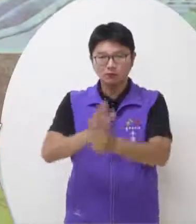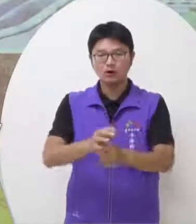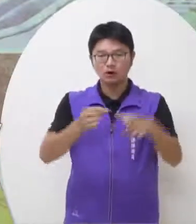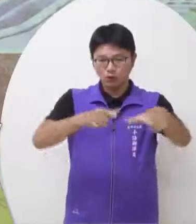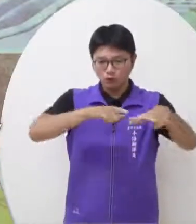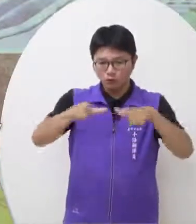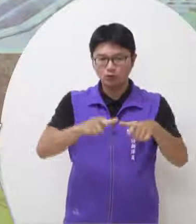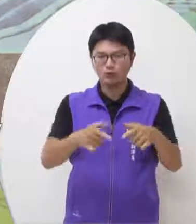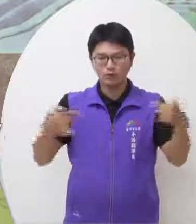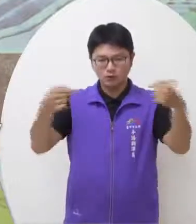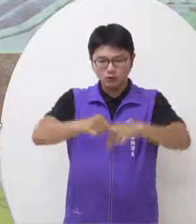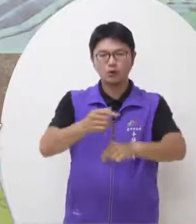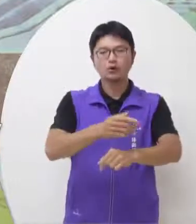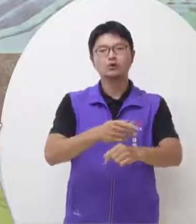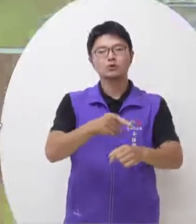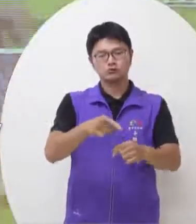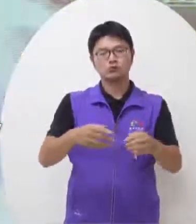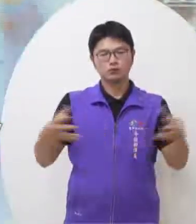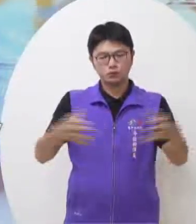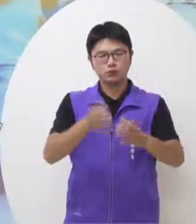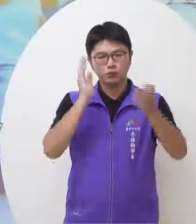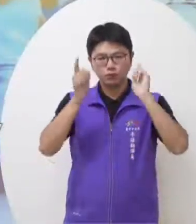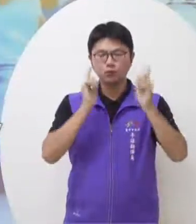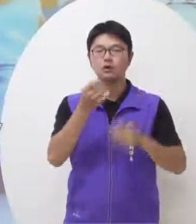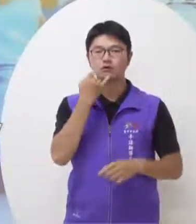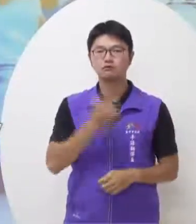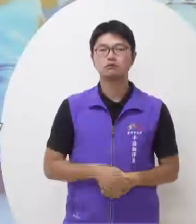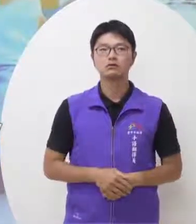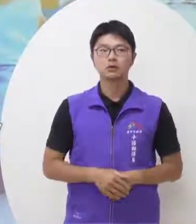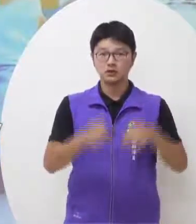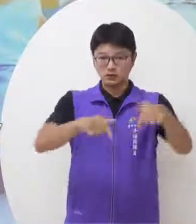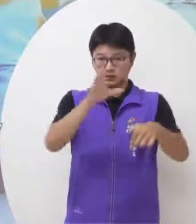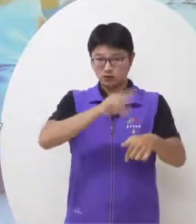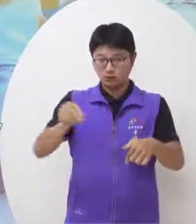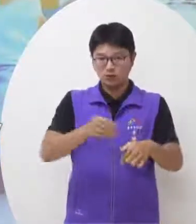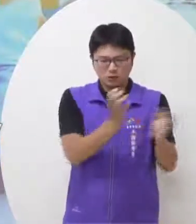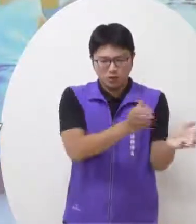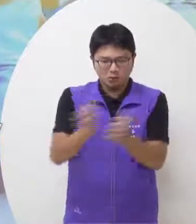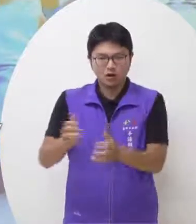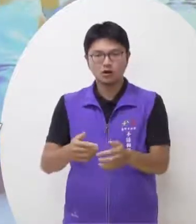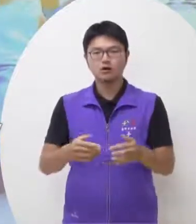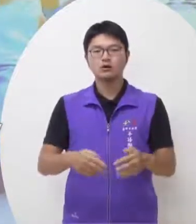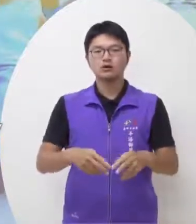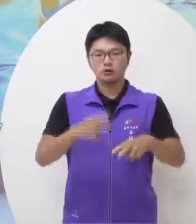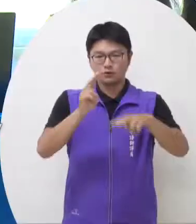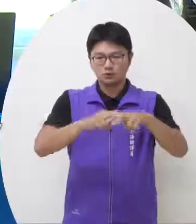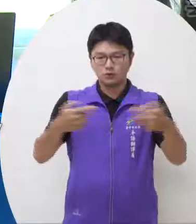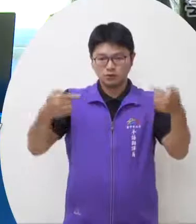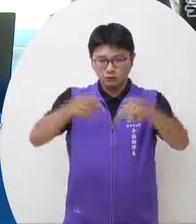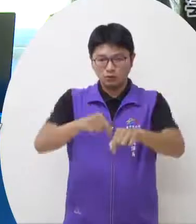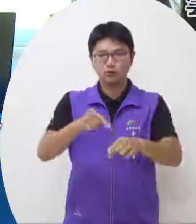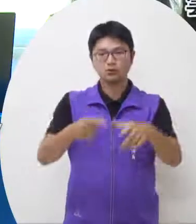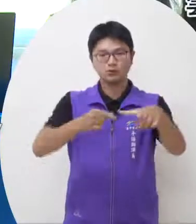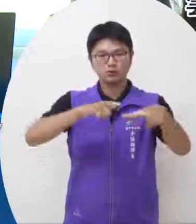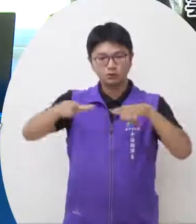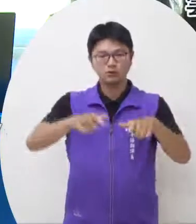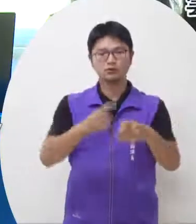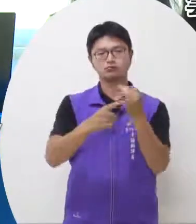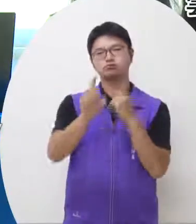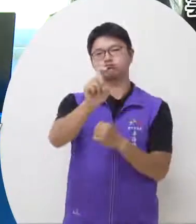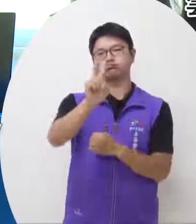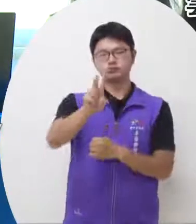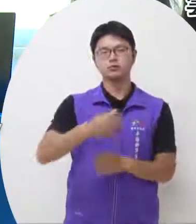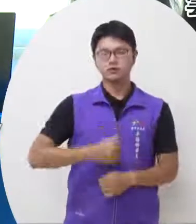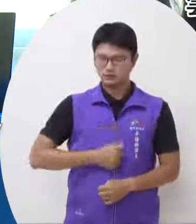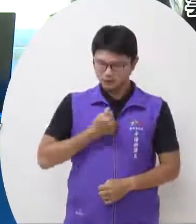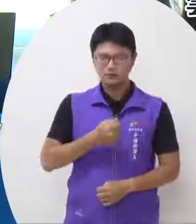长来参与，因为在西屯总共就打造了12座的公园，这比例非常非常的高真的是幸福宜